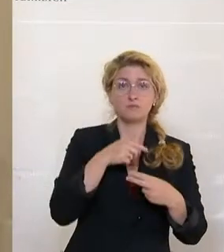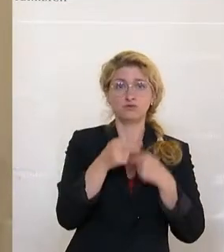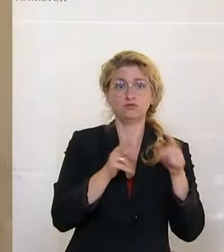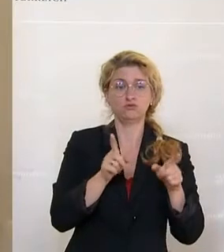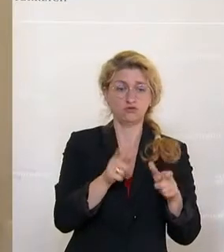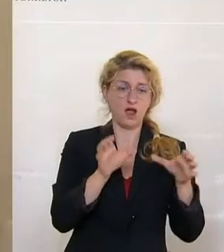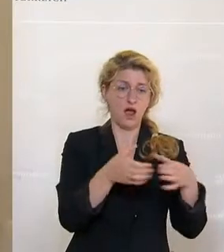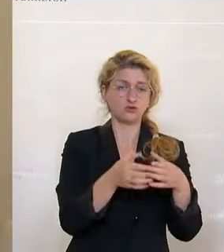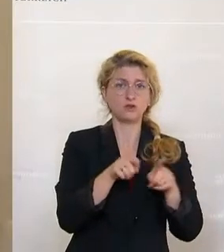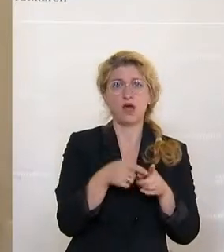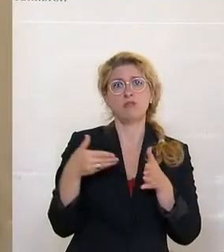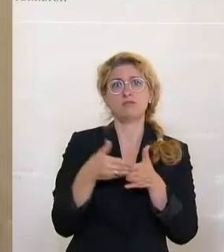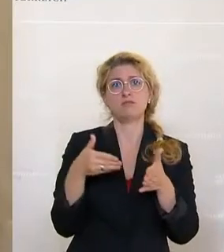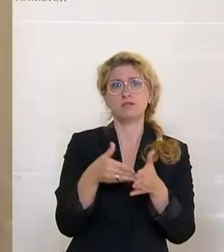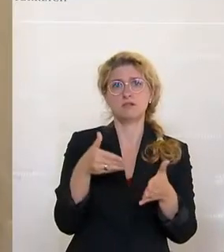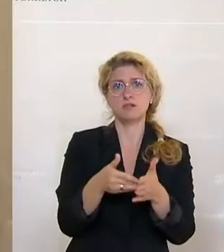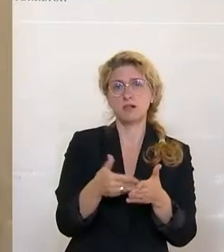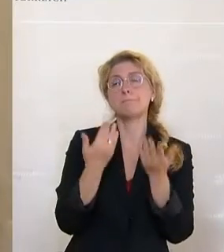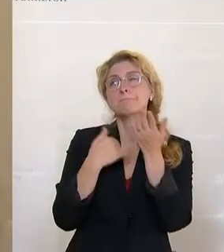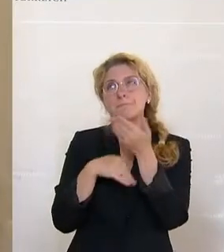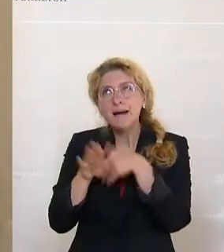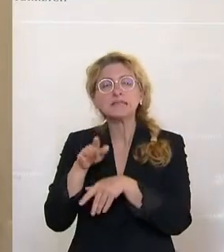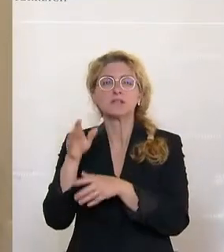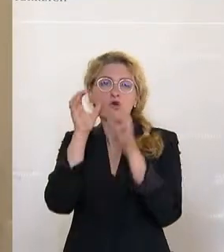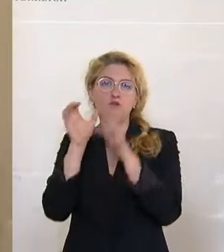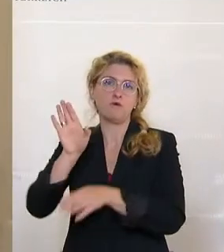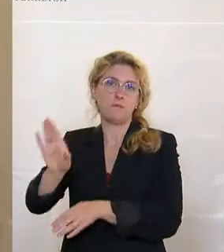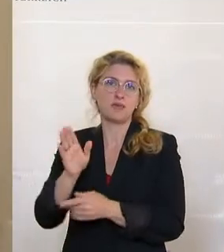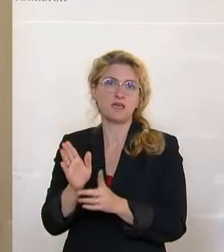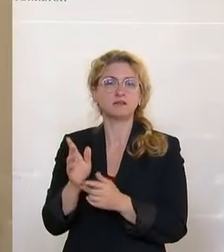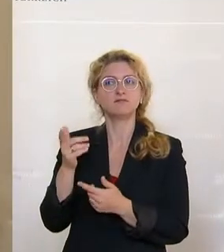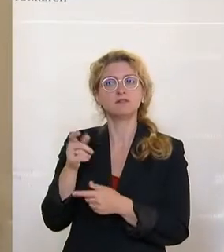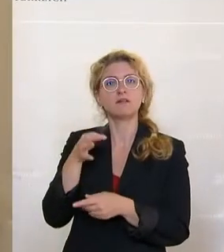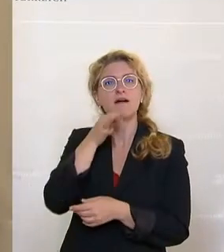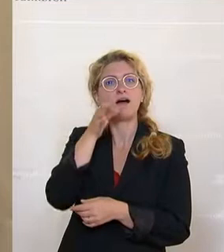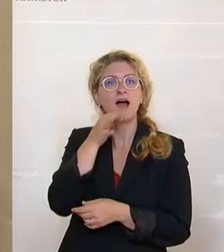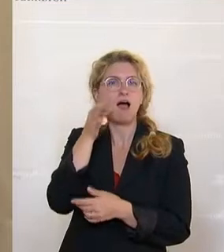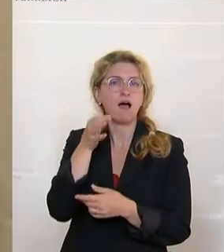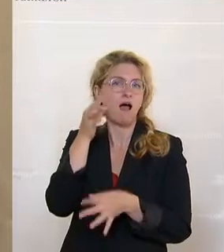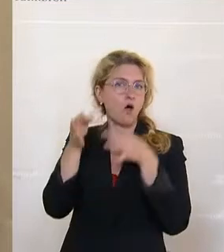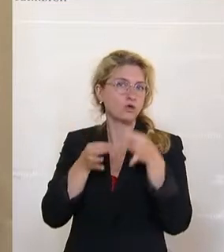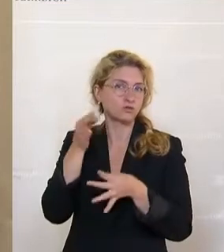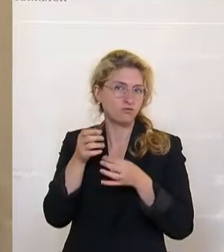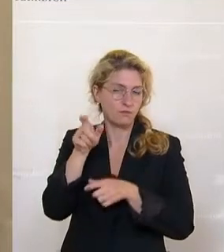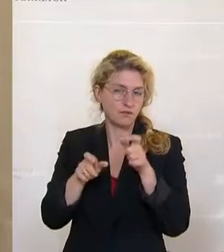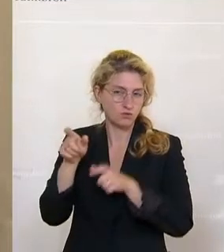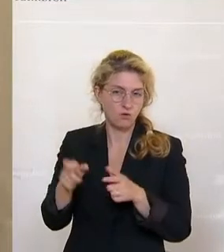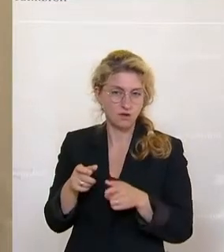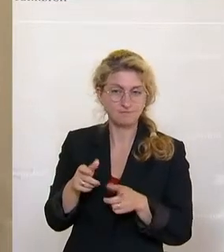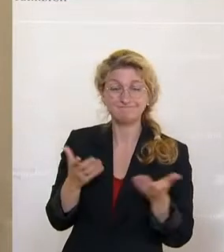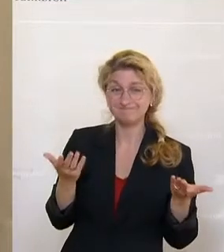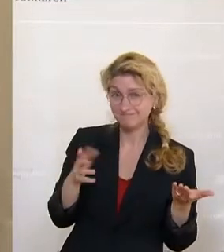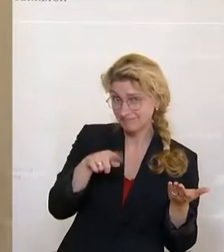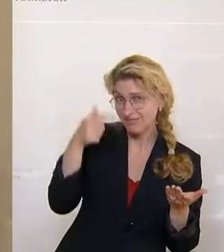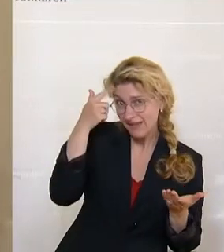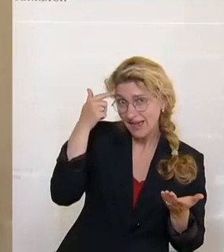Insbesondere meistens von Seiten von der ÖVP in der Form von Auskunftspersonen. Wir erinnern hier als